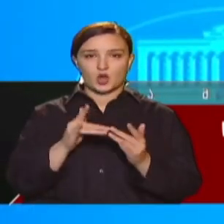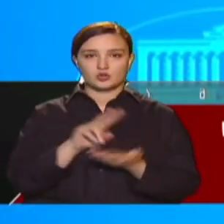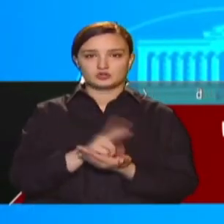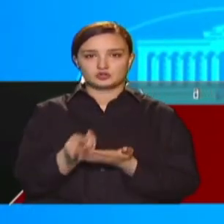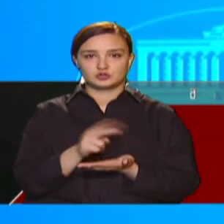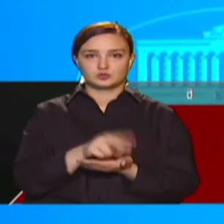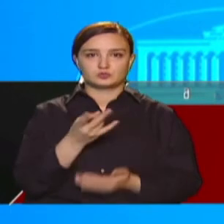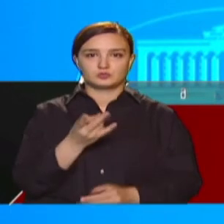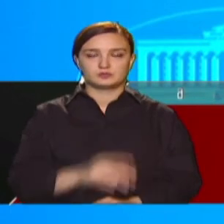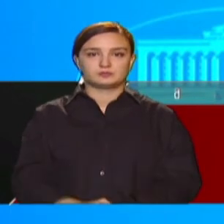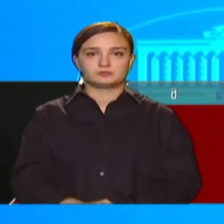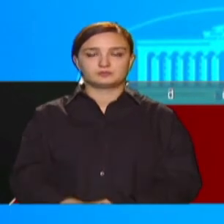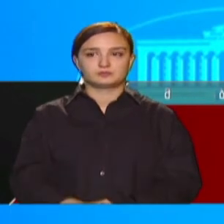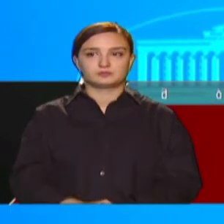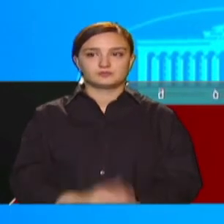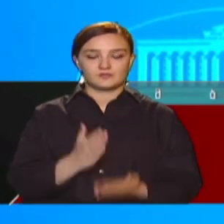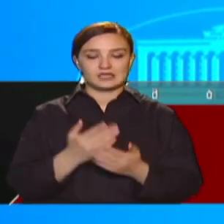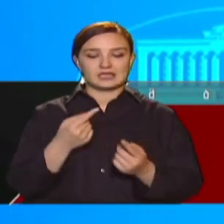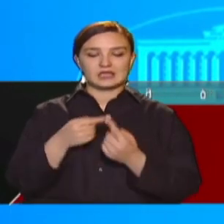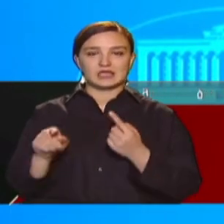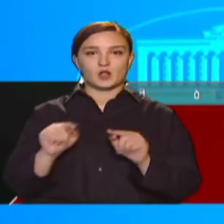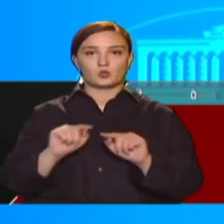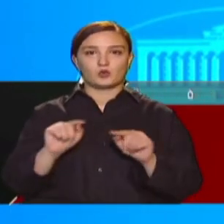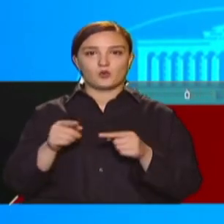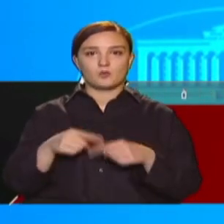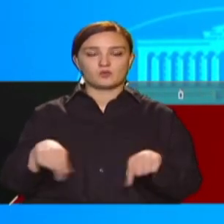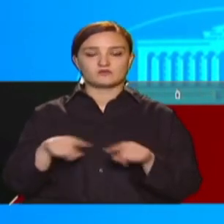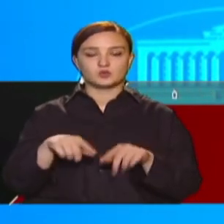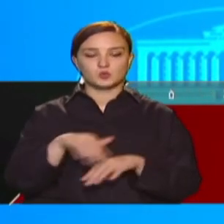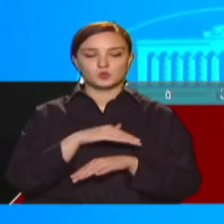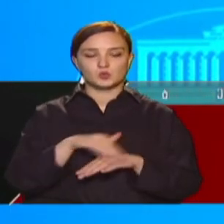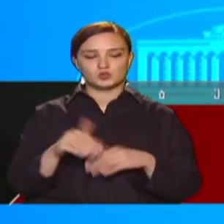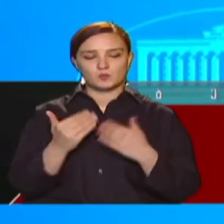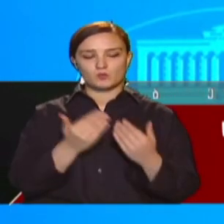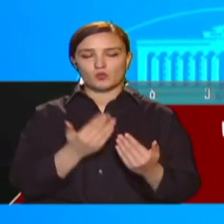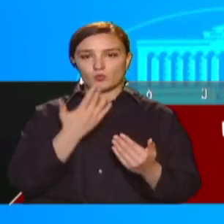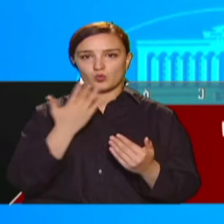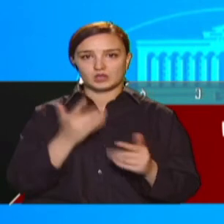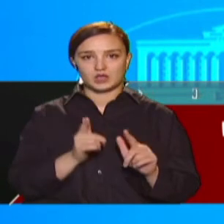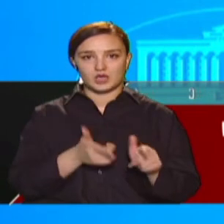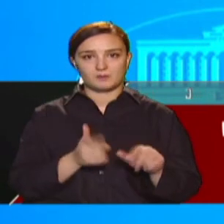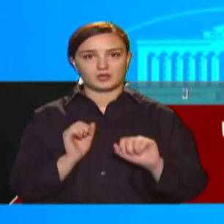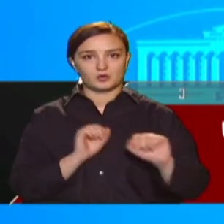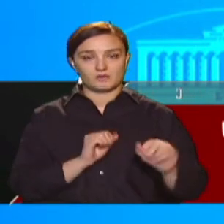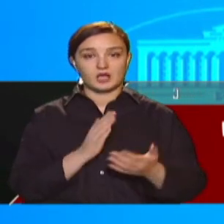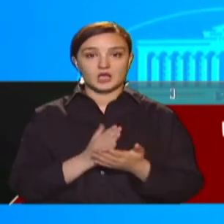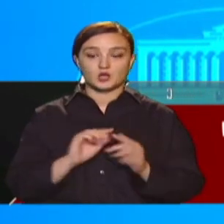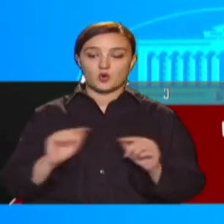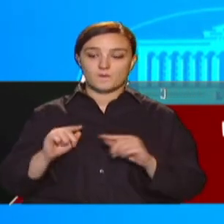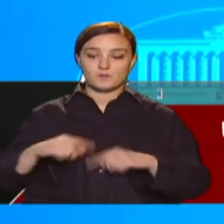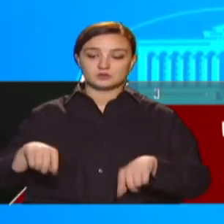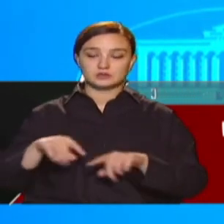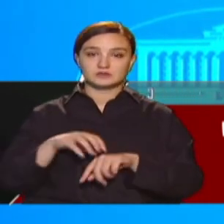რადიკალური ოპოზიცია, რომელიც ქუჩის პოლიტიკას ემხრობა და არსებობს ოპოზიციური